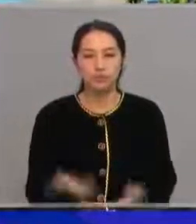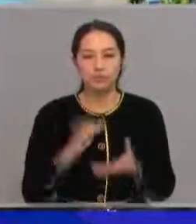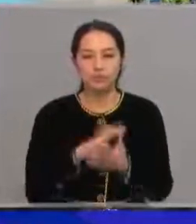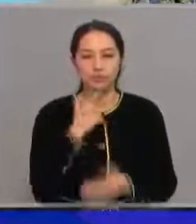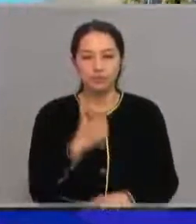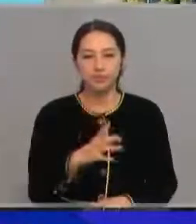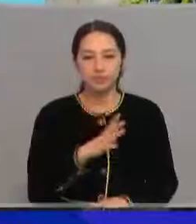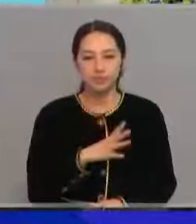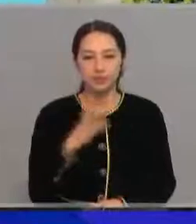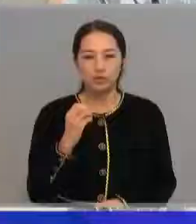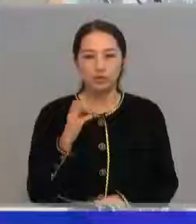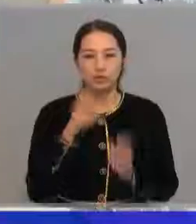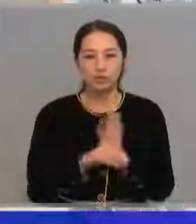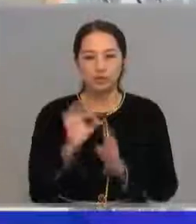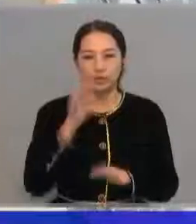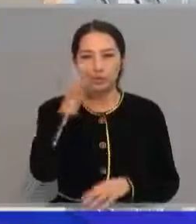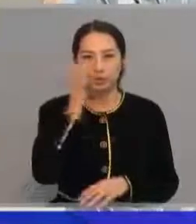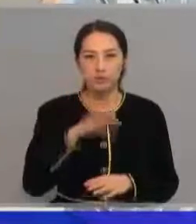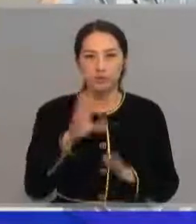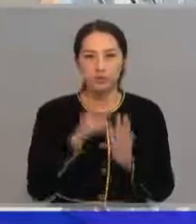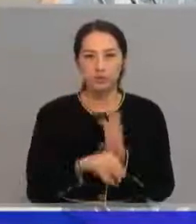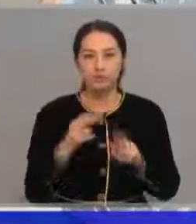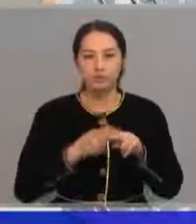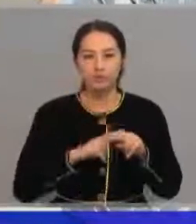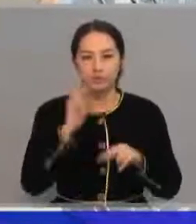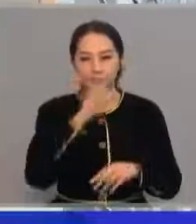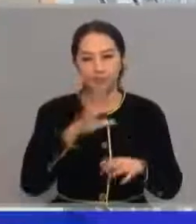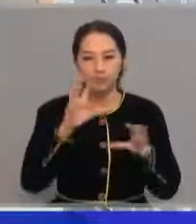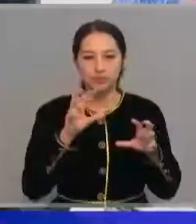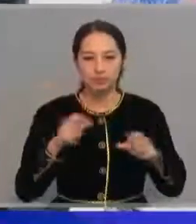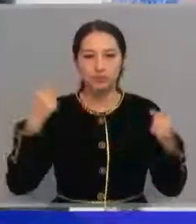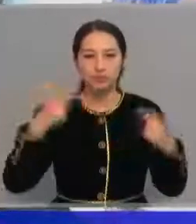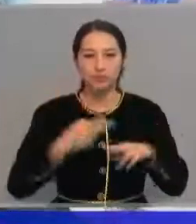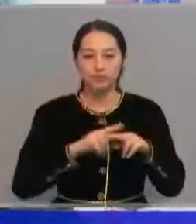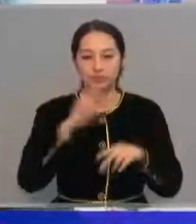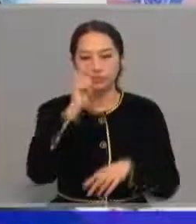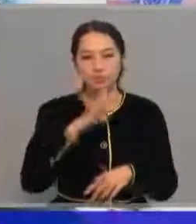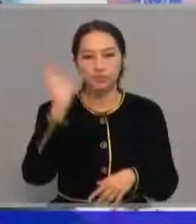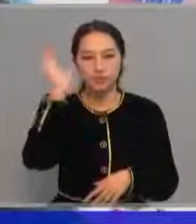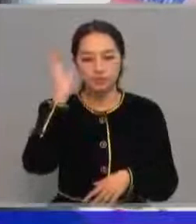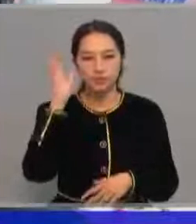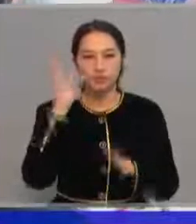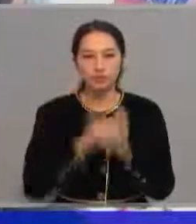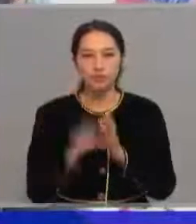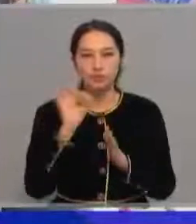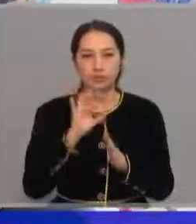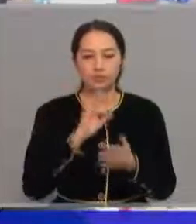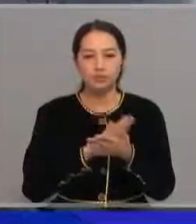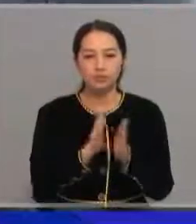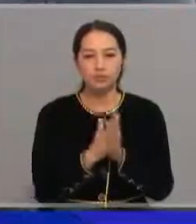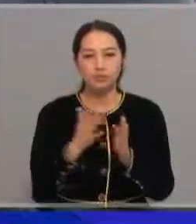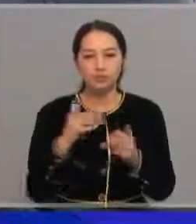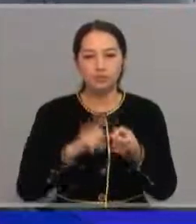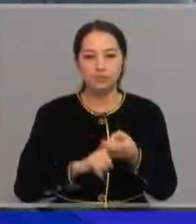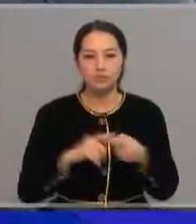бағасын берді. Ондағы мамандардың айтуынша орталықта заң бағытында сондай-ақ әлеуметтік, психологиялық, тұрмыстық мәселелер